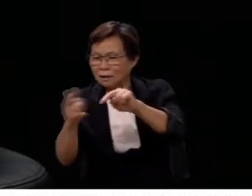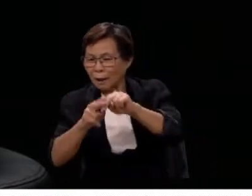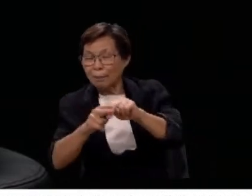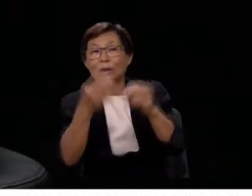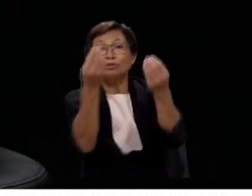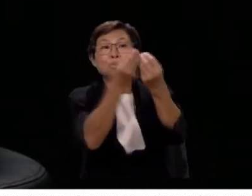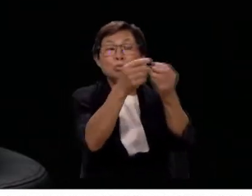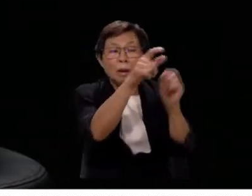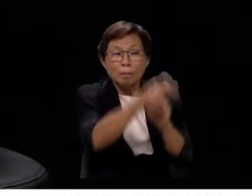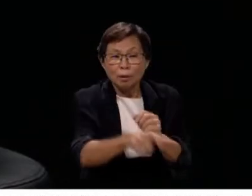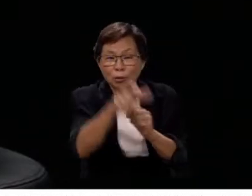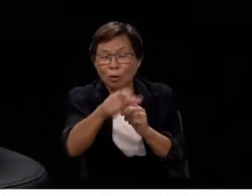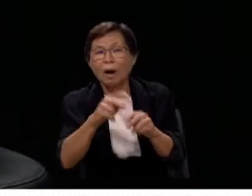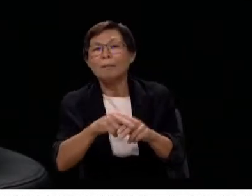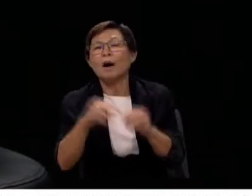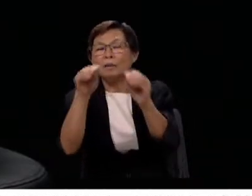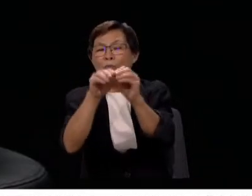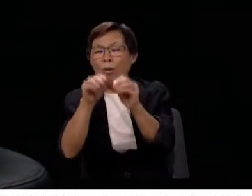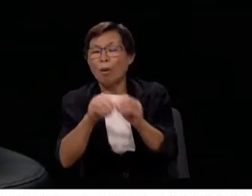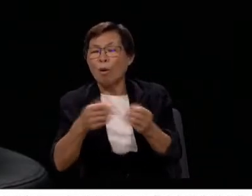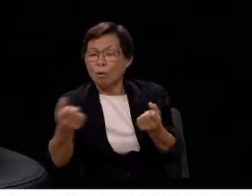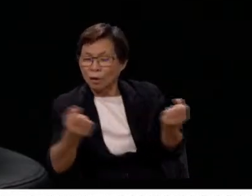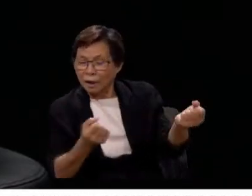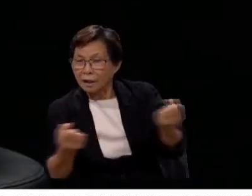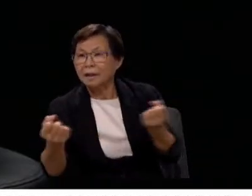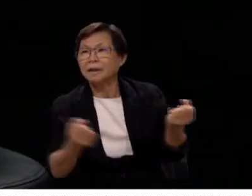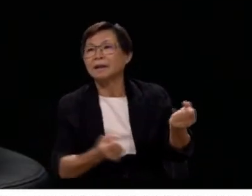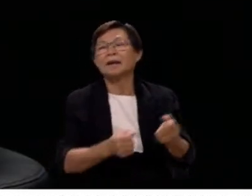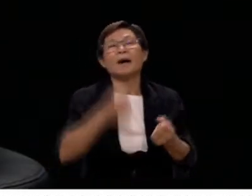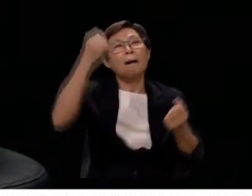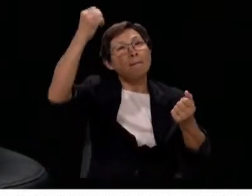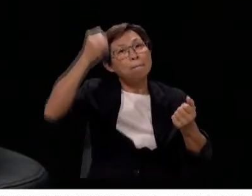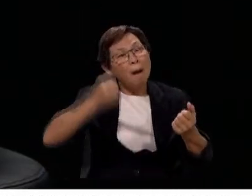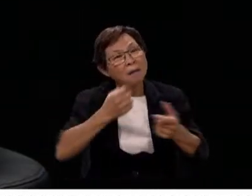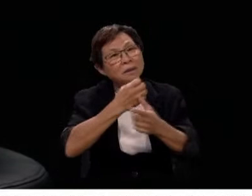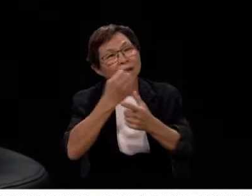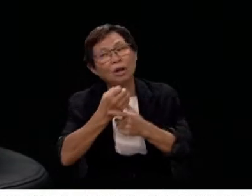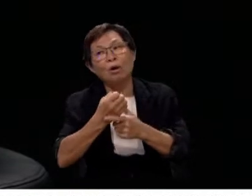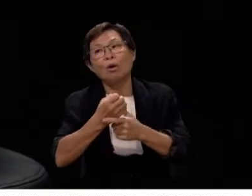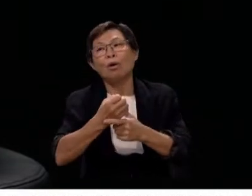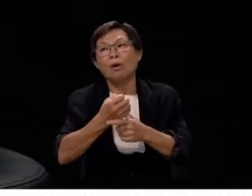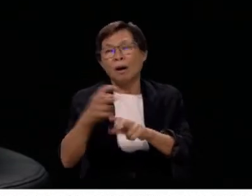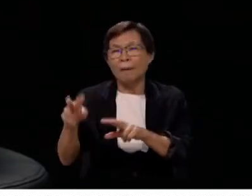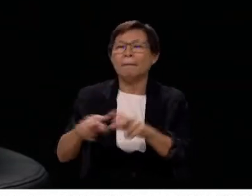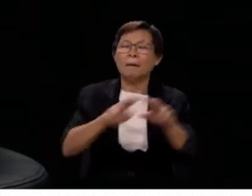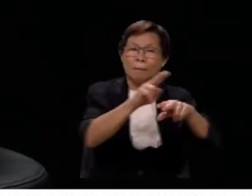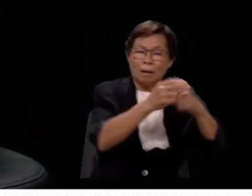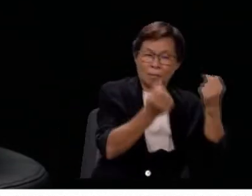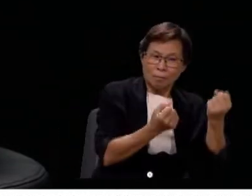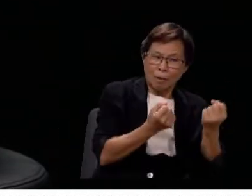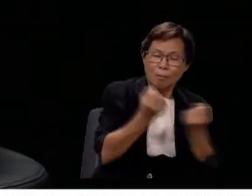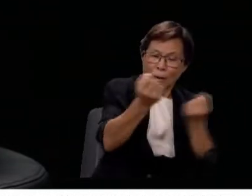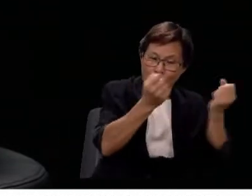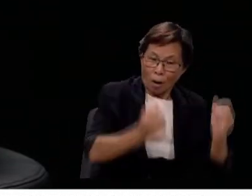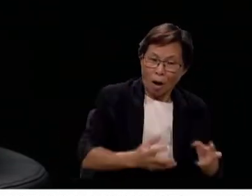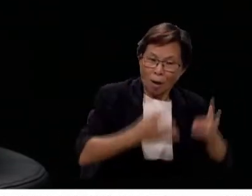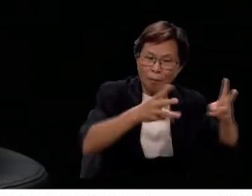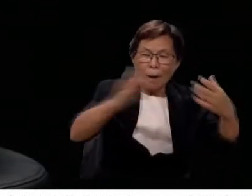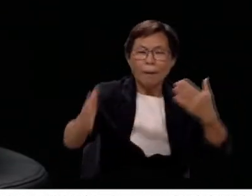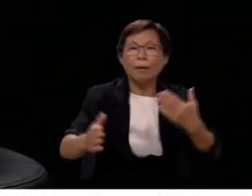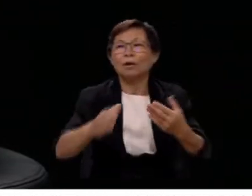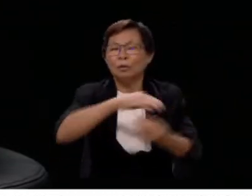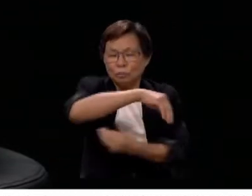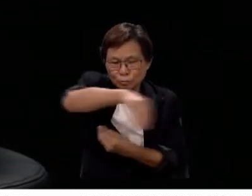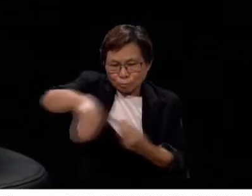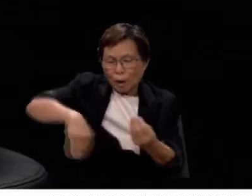dan penambahan pengangkutan awam stuck mana akan melakukan Agresi D pada pengguna lebuh Raya itu balik